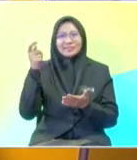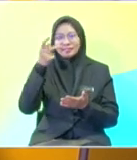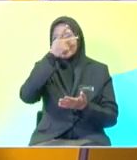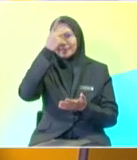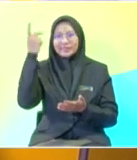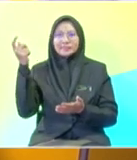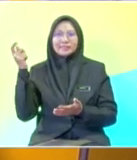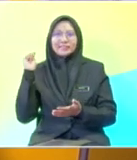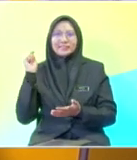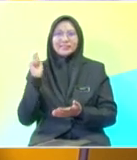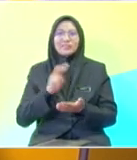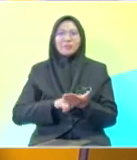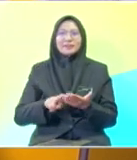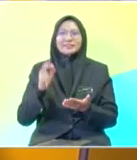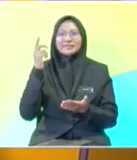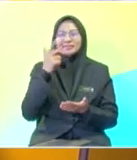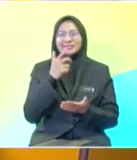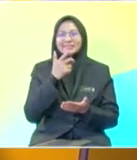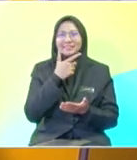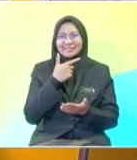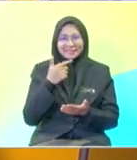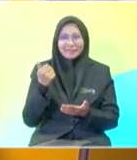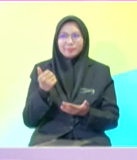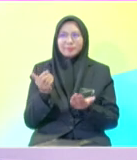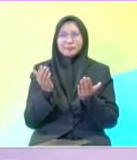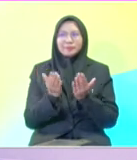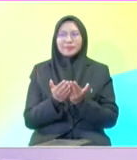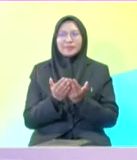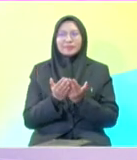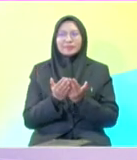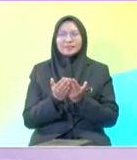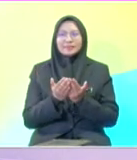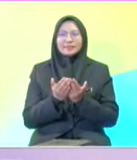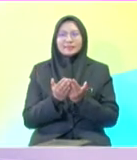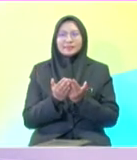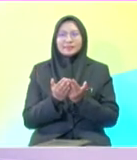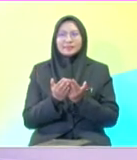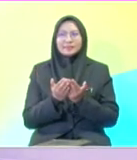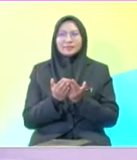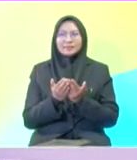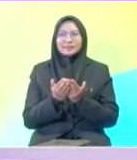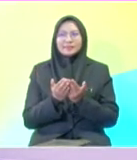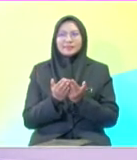sama-sama kita aminkan doa allahummaftah Alaina hikmah